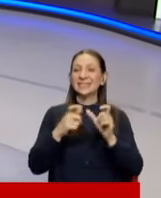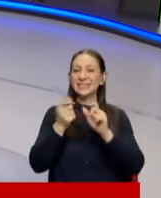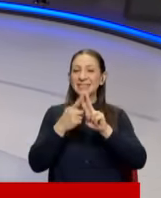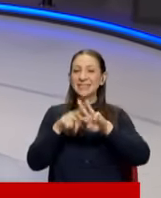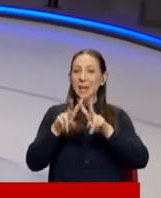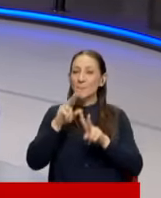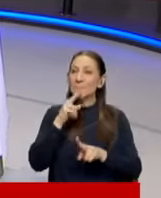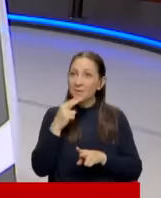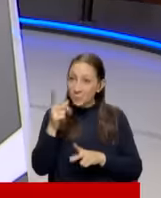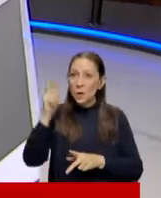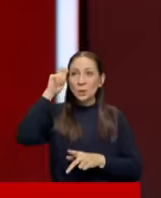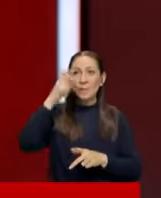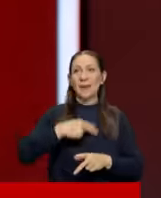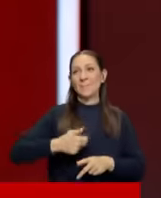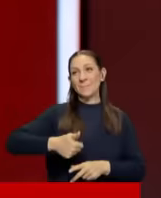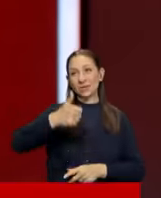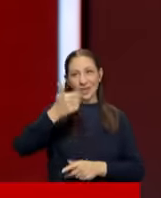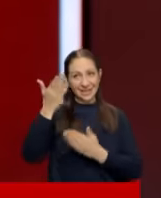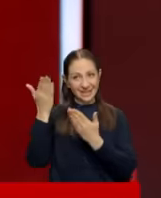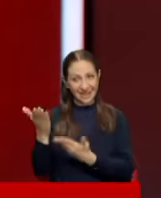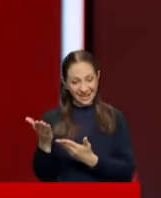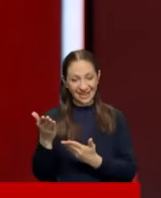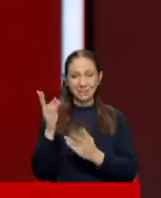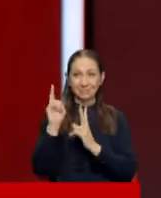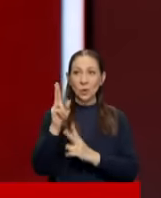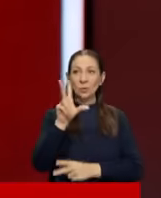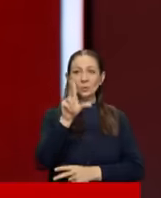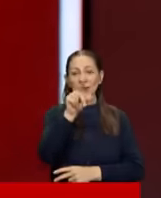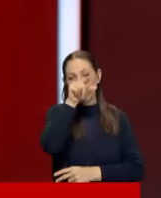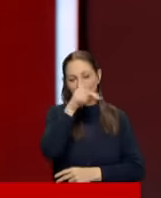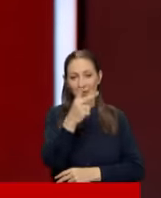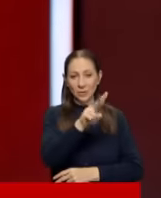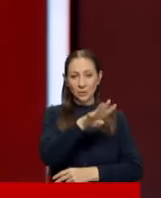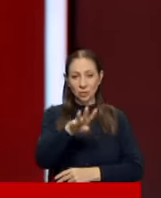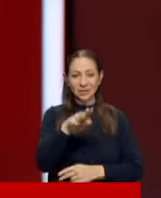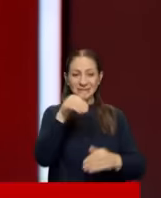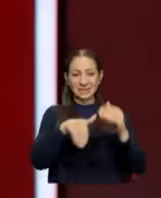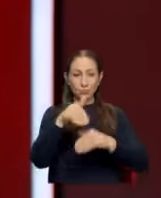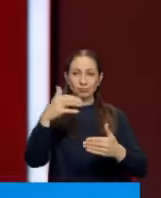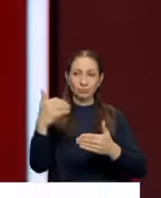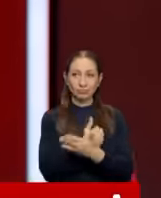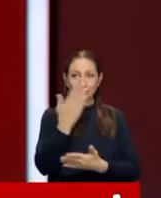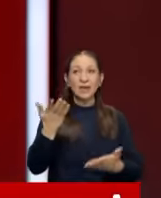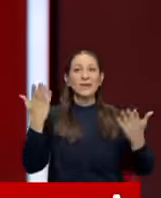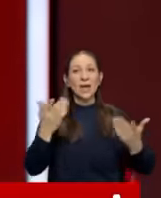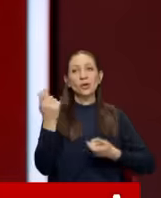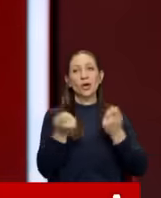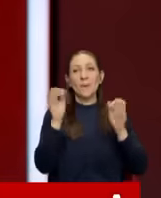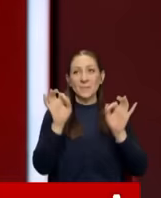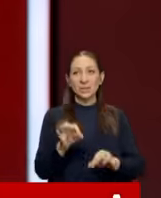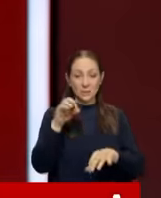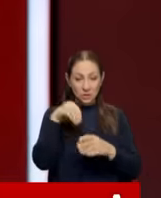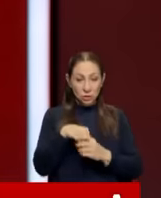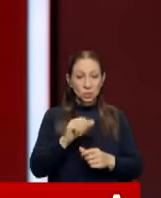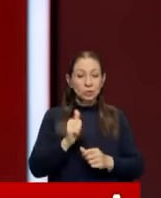dedetaş Üsküdar belediye başkanı e kendisi 31 Mart 2024'te seçildi ve göreve başlamak için